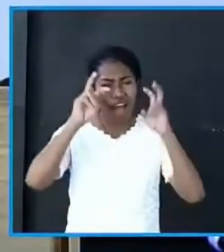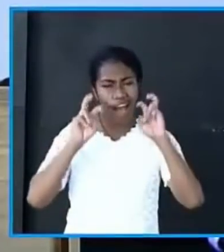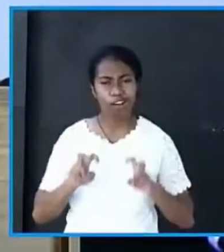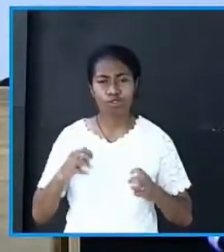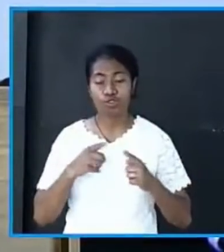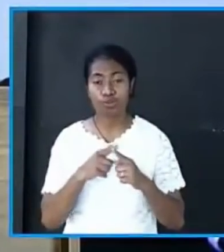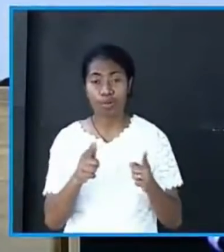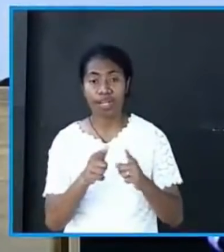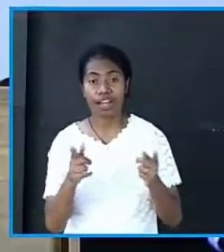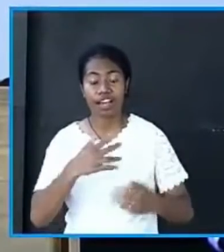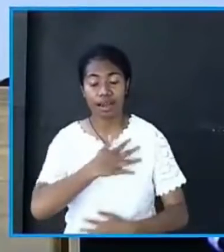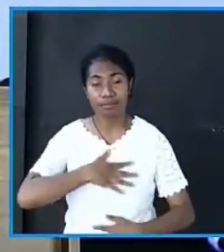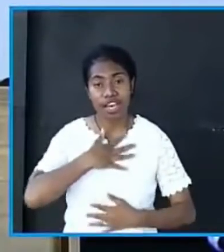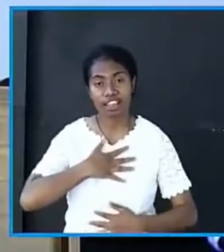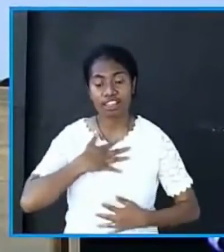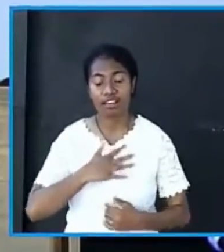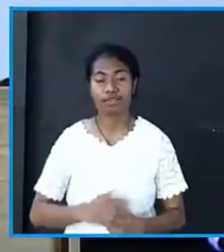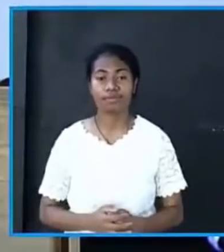binatang-binatang